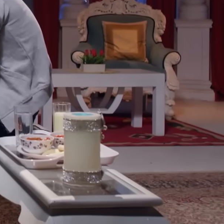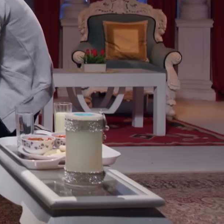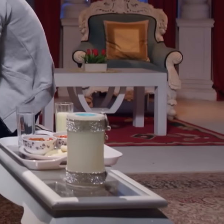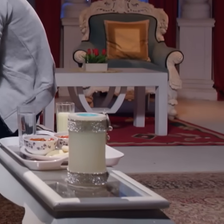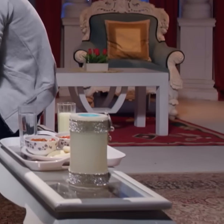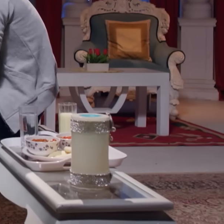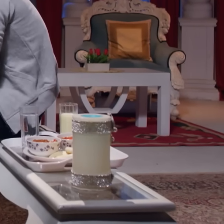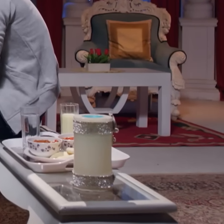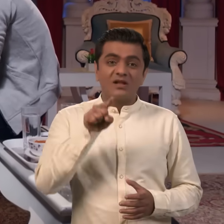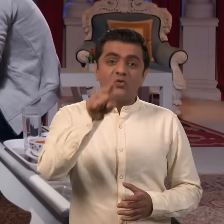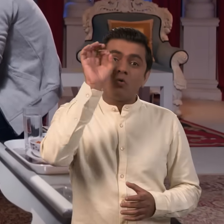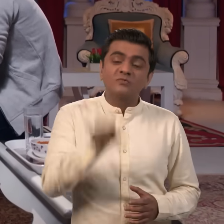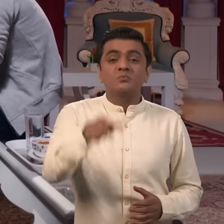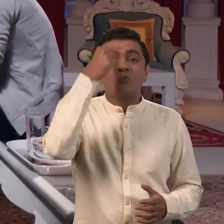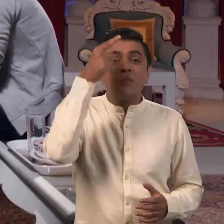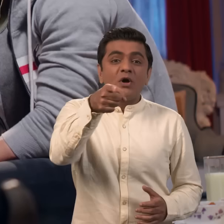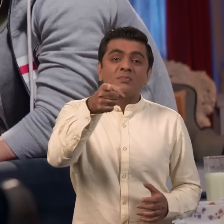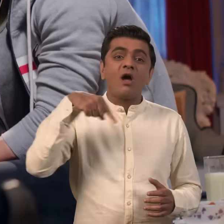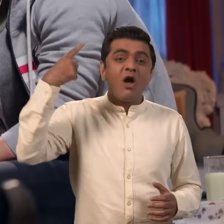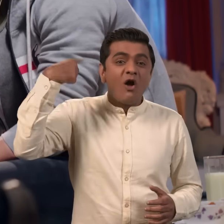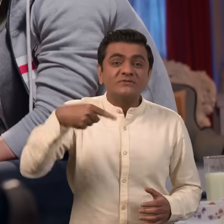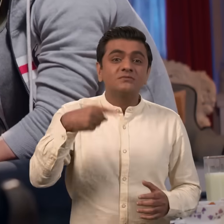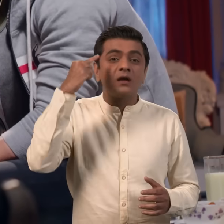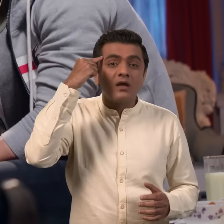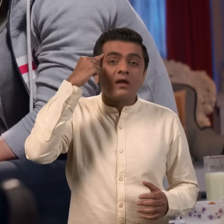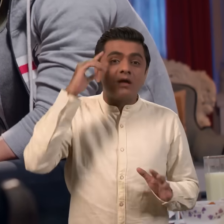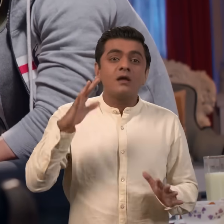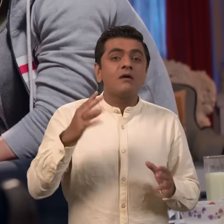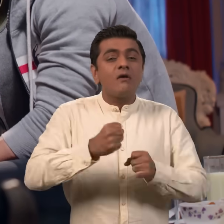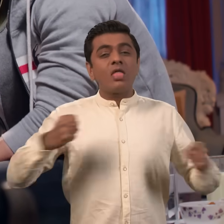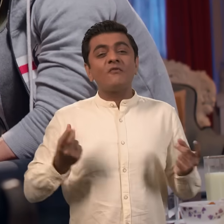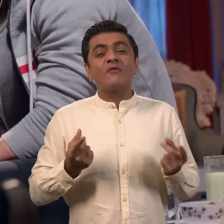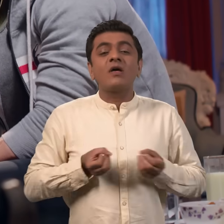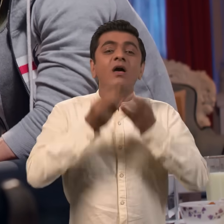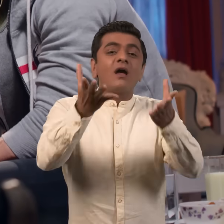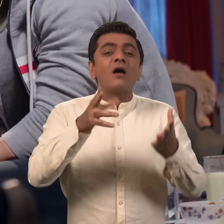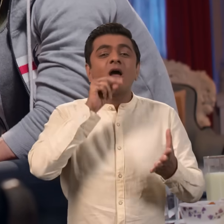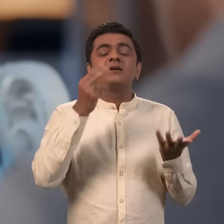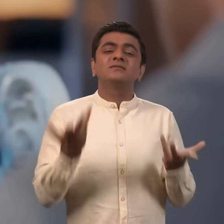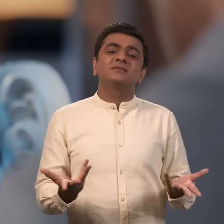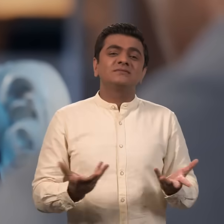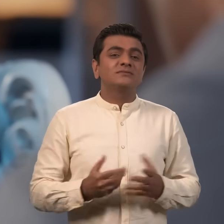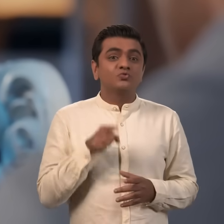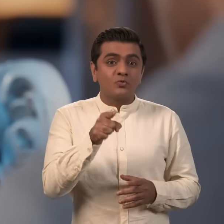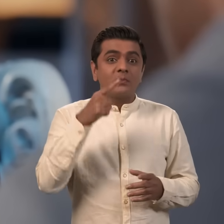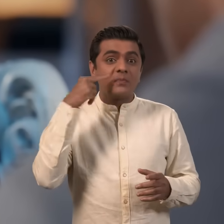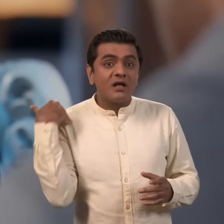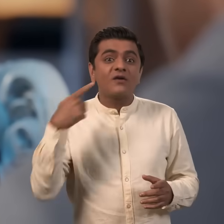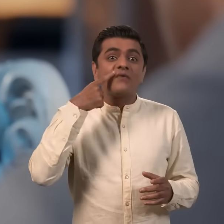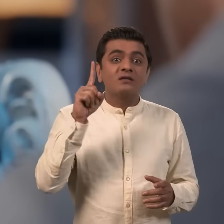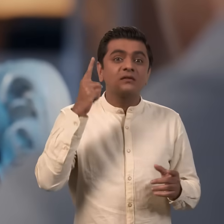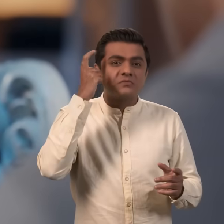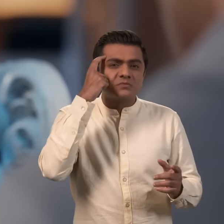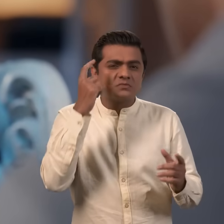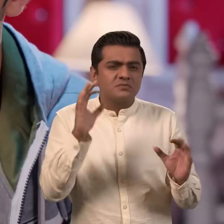मान ले यार, तेरा यही पंगा है। तू हर बार बगैर सोचे समझे ना फैसला ले लेता है। तो कभी अपने वीर